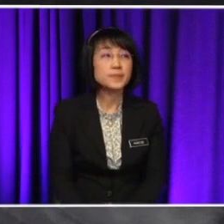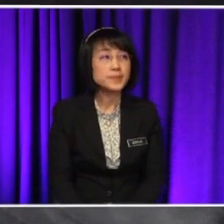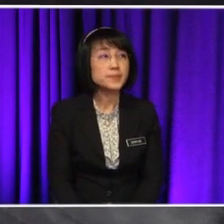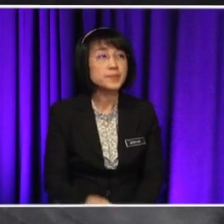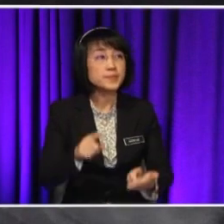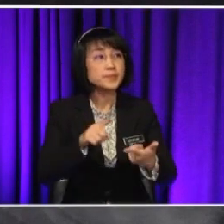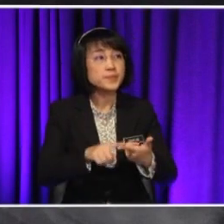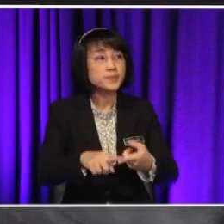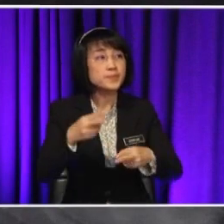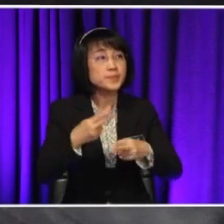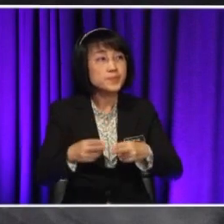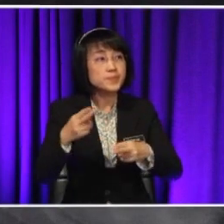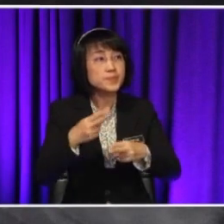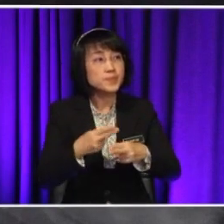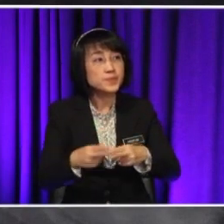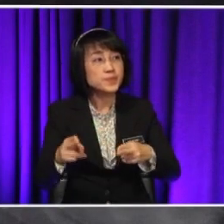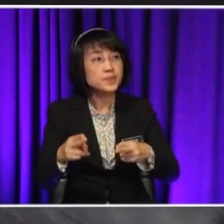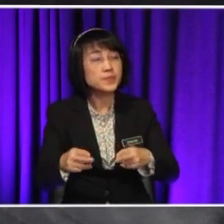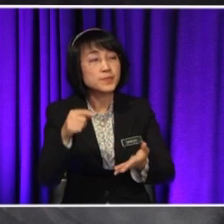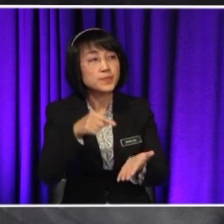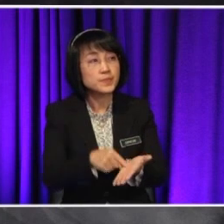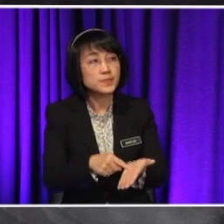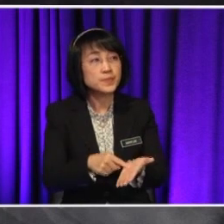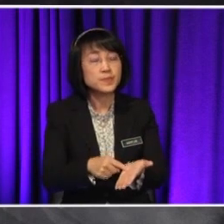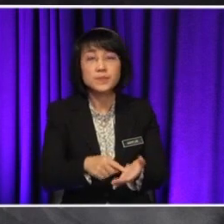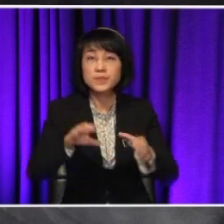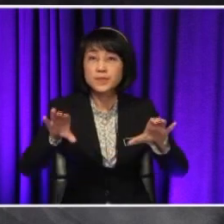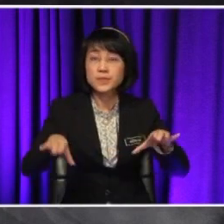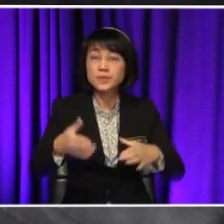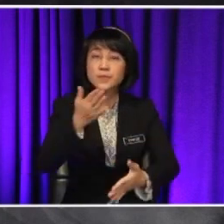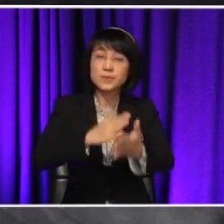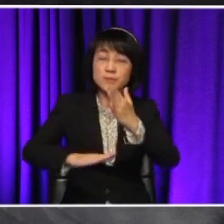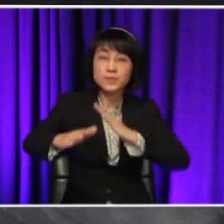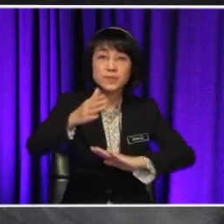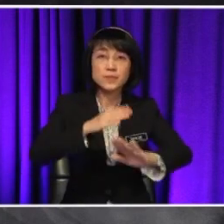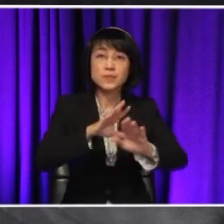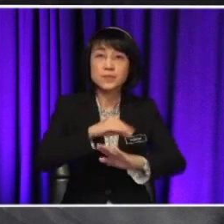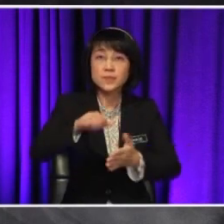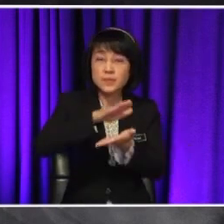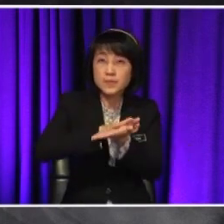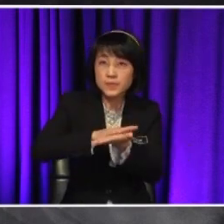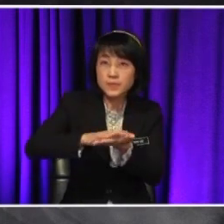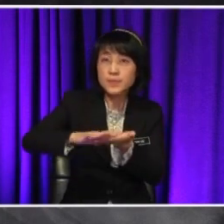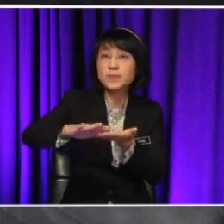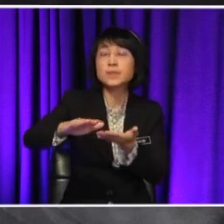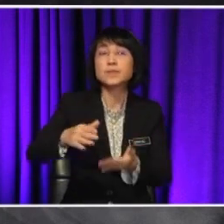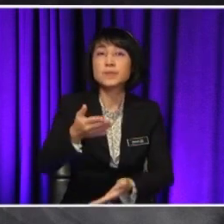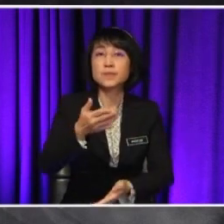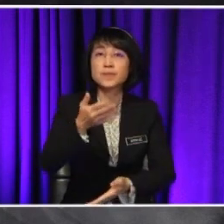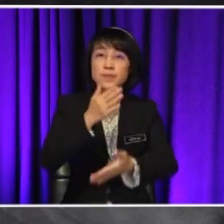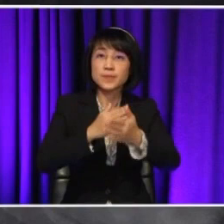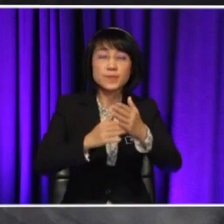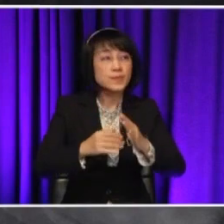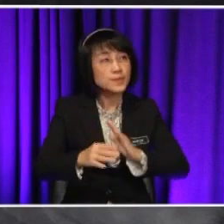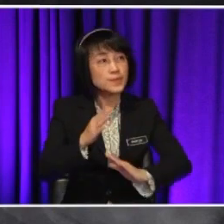kedua, pisau wali. Untuk tujuan apa pisau wali? Membuat silat, mengikis dan melicinkan silat. Okey, alat dan bahan ni, setiap alat